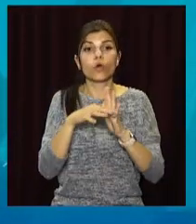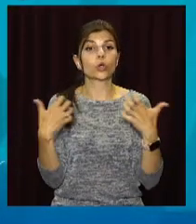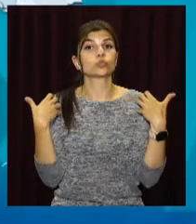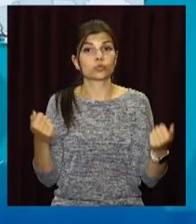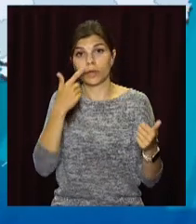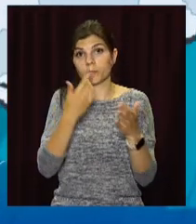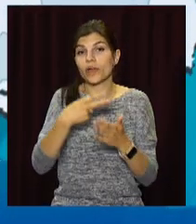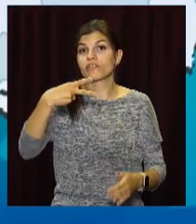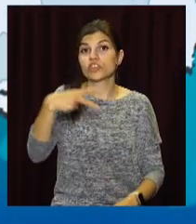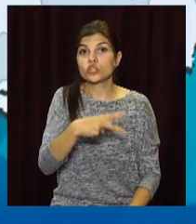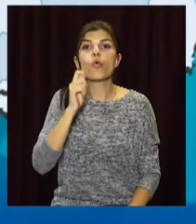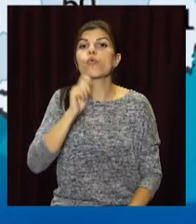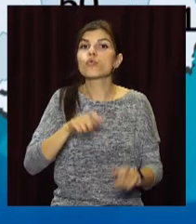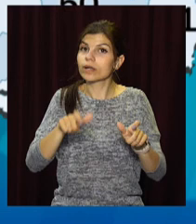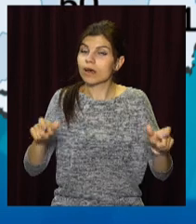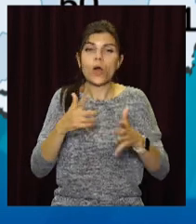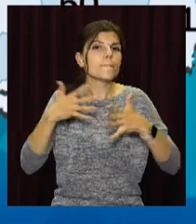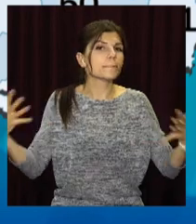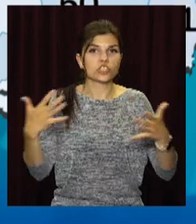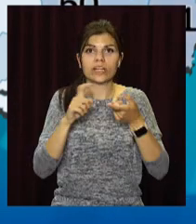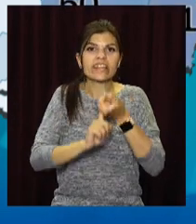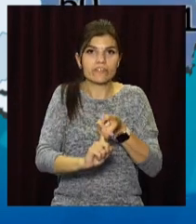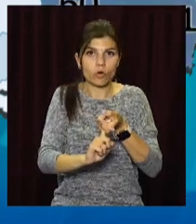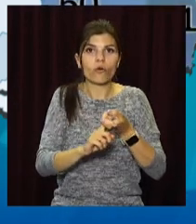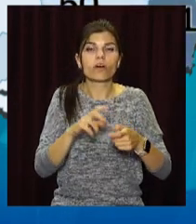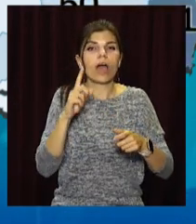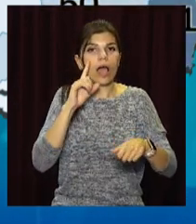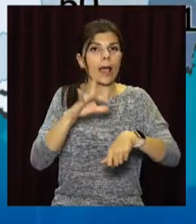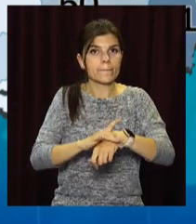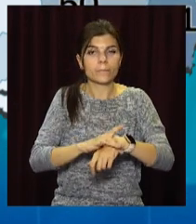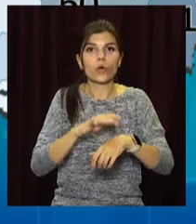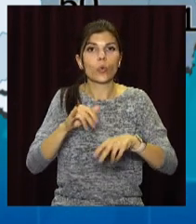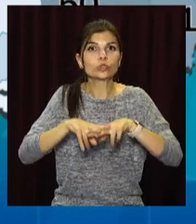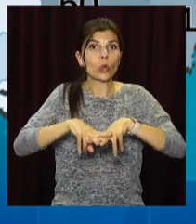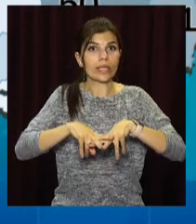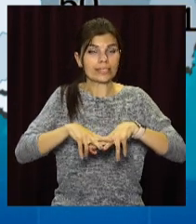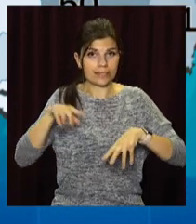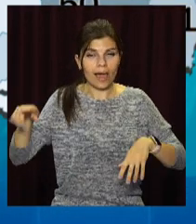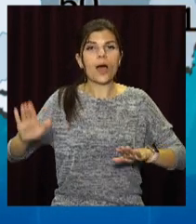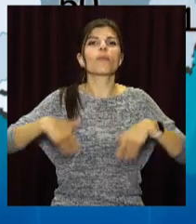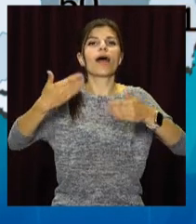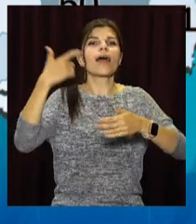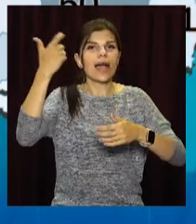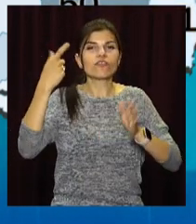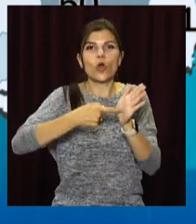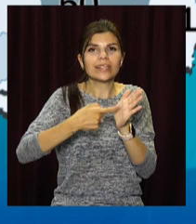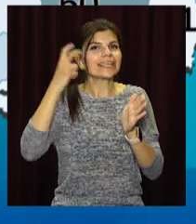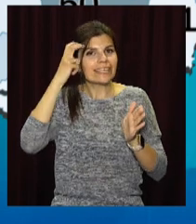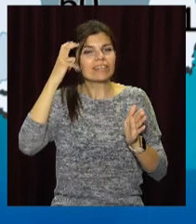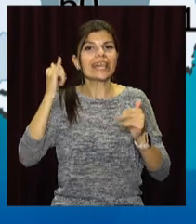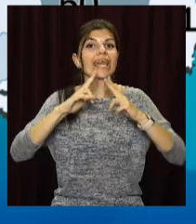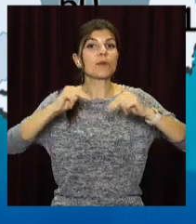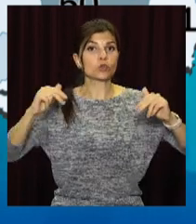одужали понад 2 тисячі українців. Найбільшу кількість інфікованих зафіксували у столиці, далі йдуть Харківська, Донецька, Київська